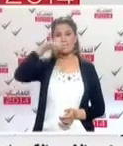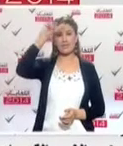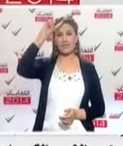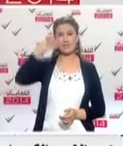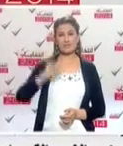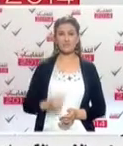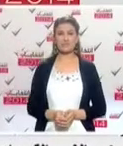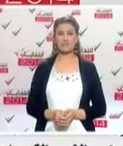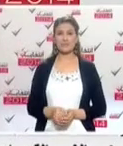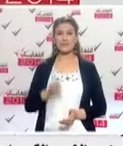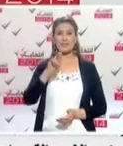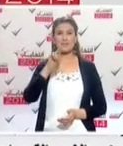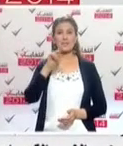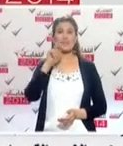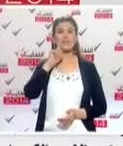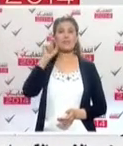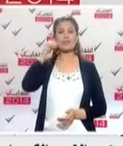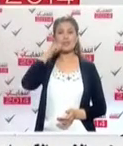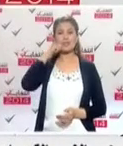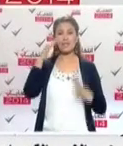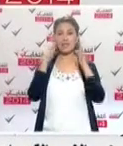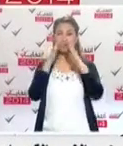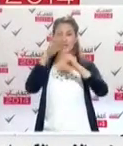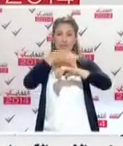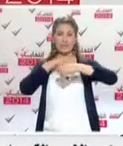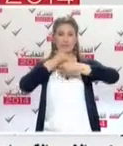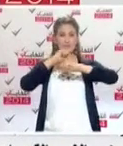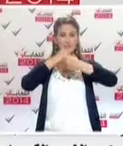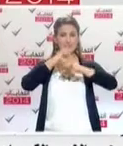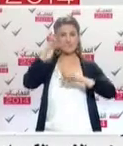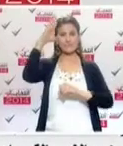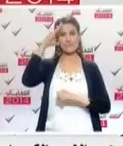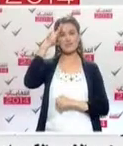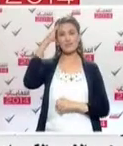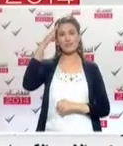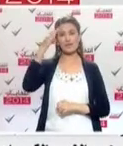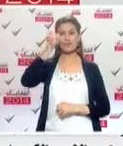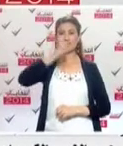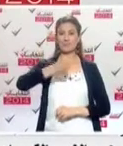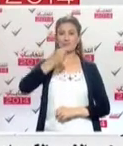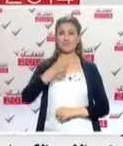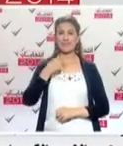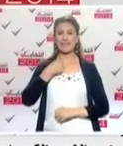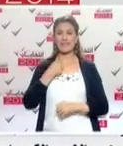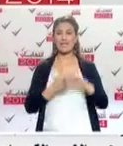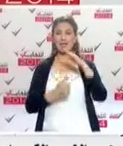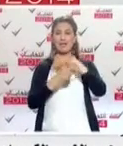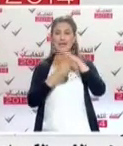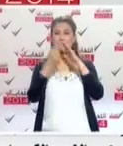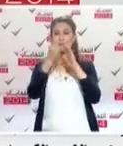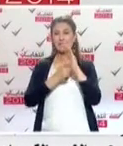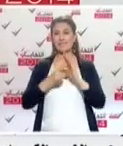بسم الله الرحمن الرحيم. إخوتي أخواتي سكان ولاية القيروان، السلام عليكم ورحمة الله. أنا الفاضل بن محمد